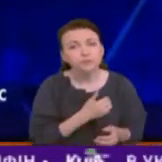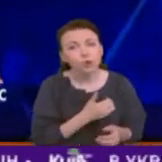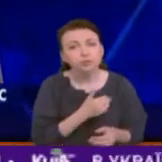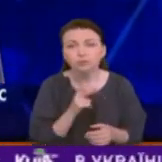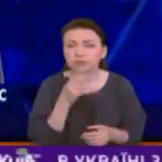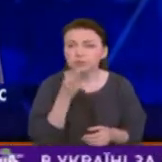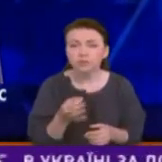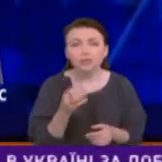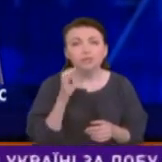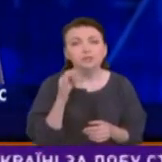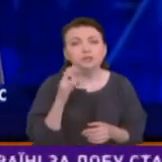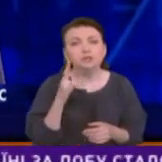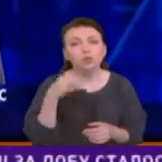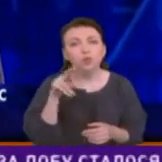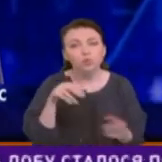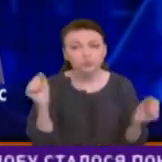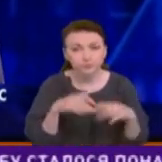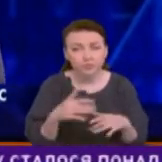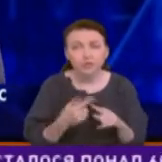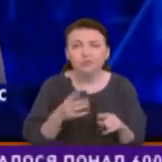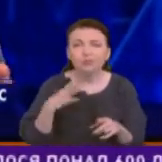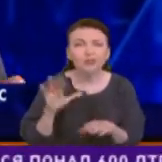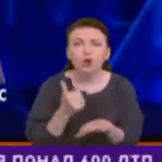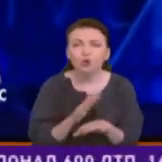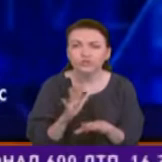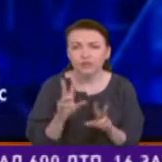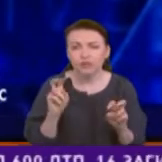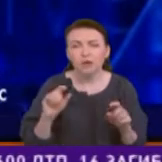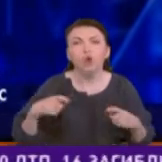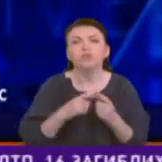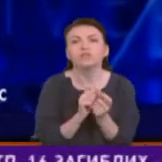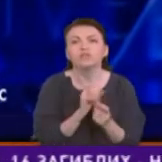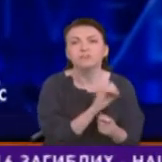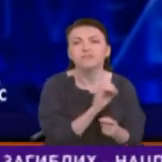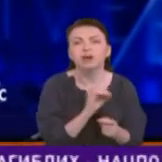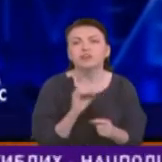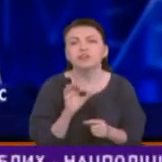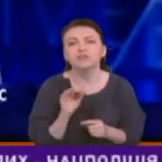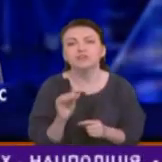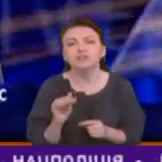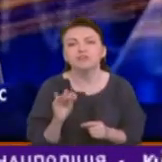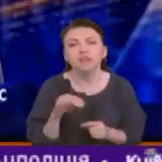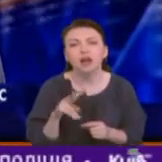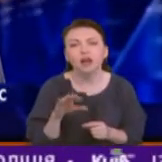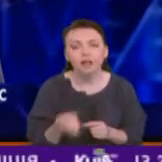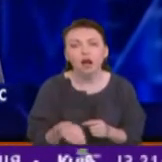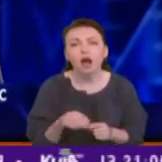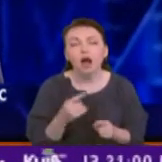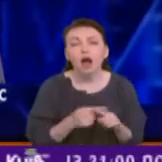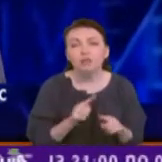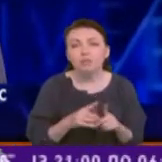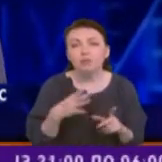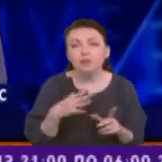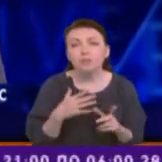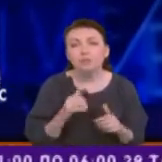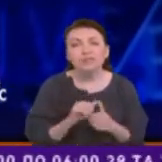що навіть на синоді це, може бути, була і не те, що не головна тема, конфлікт між Епіфанієм і Святішим Філаретом, а там вже були